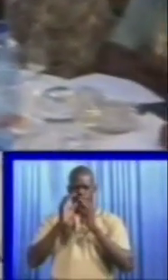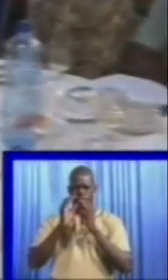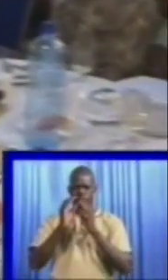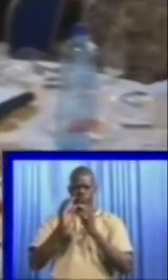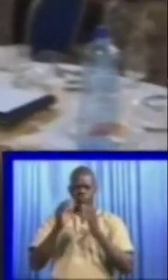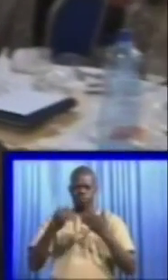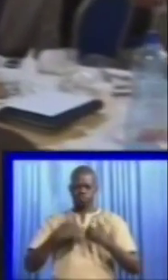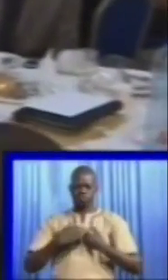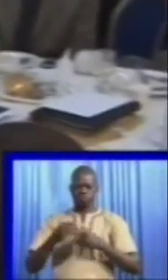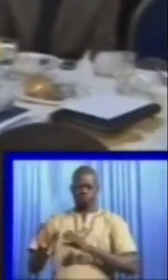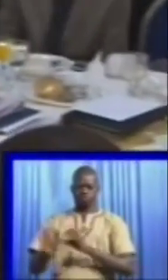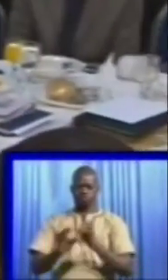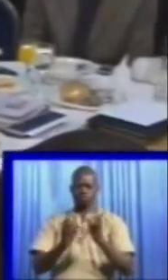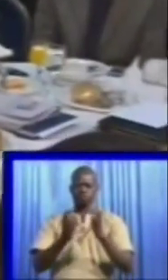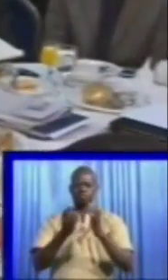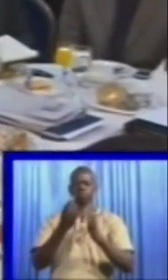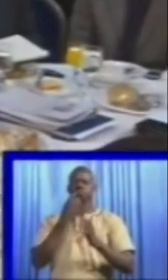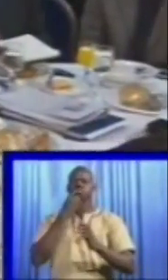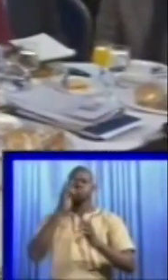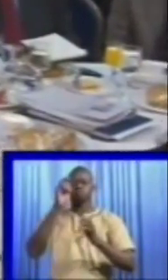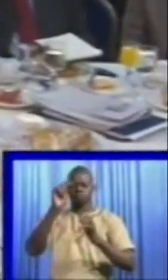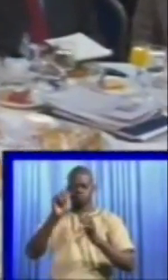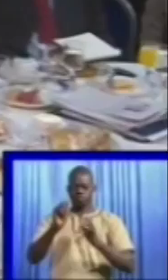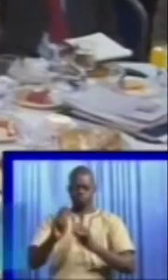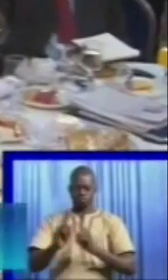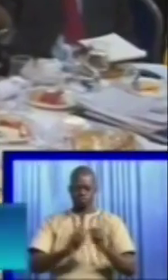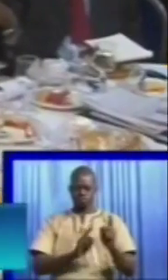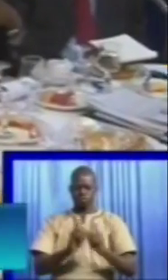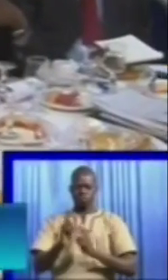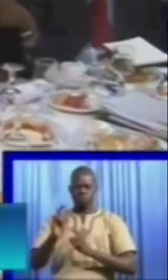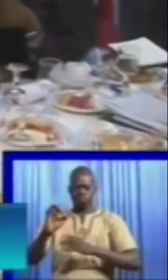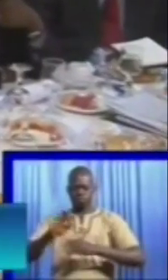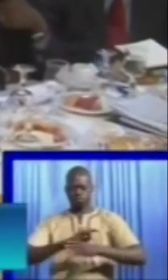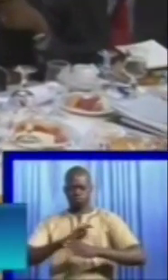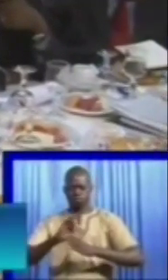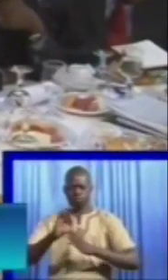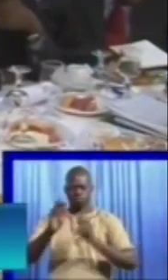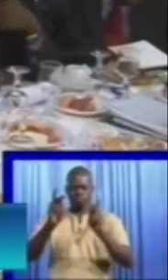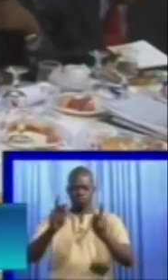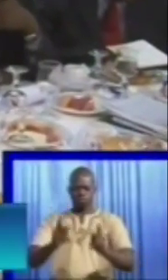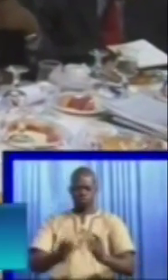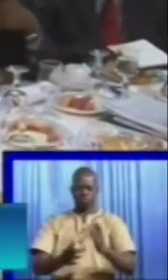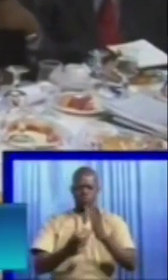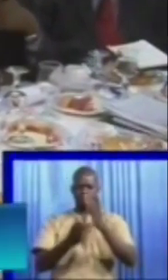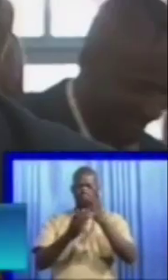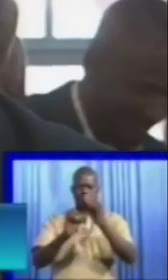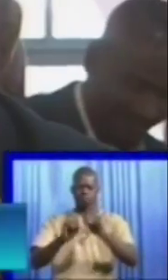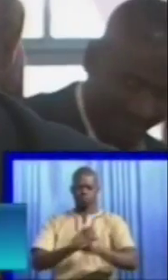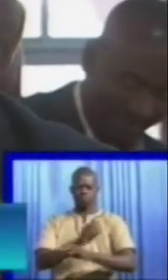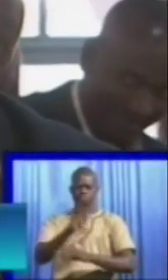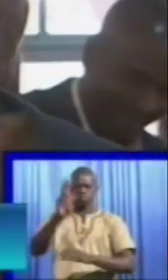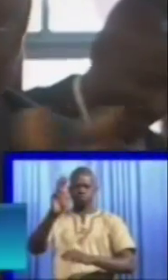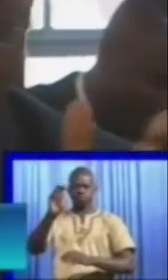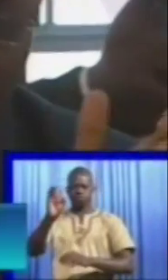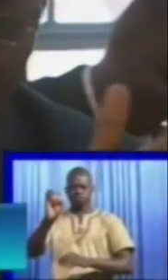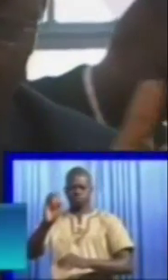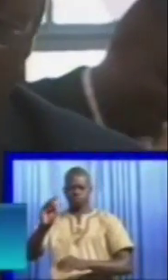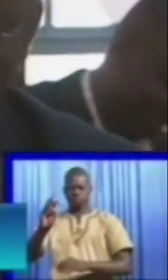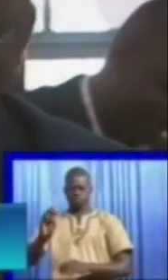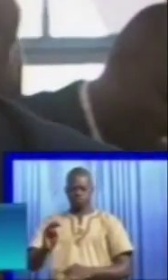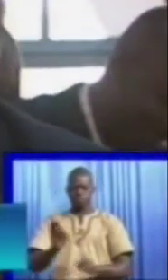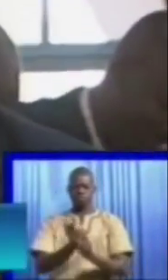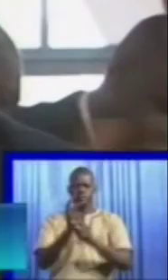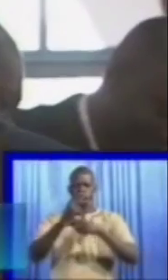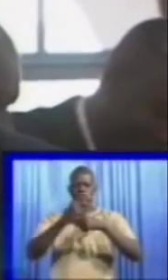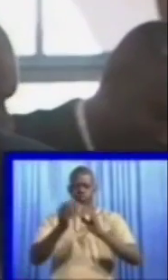ont formulé des recommandations. Il s'agit entre autres de formation du personnel technique de l'espace UOMOA pour des productions